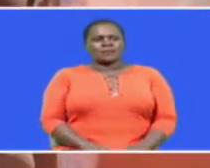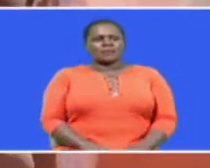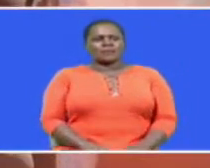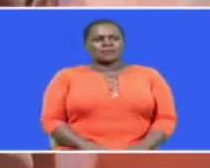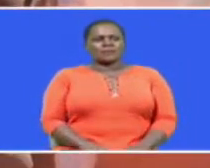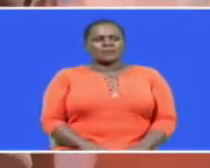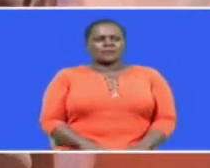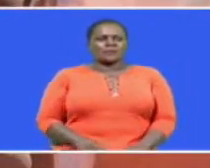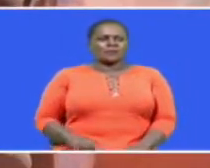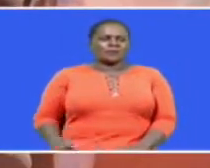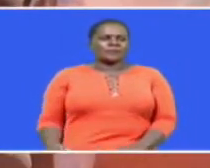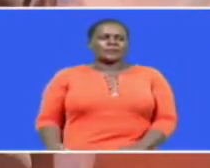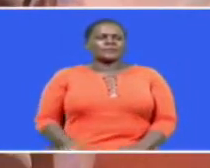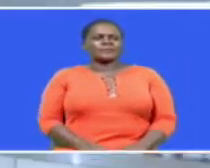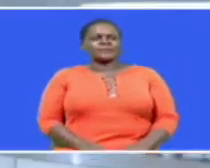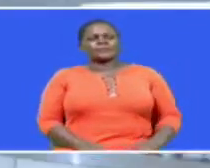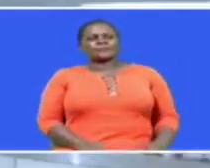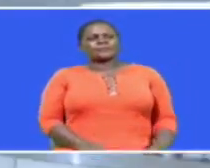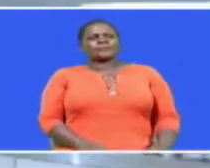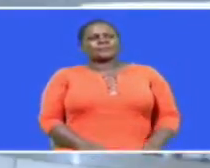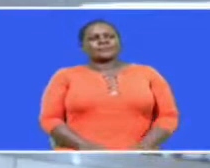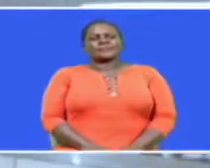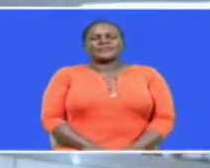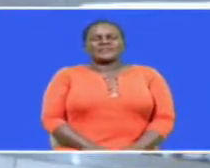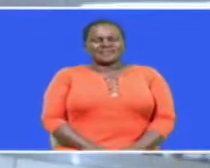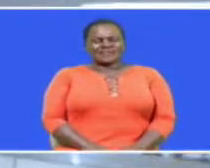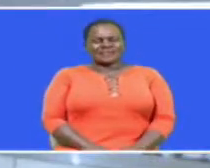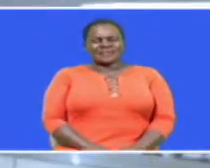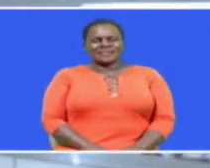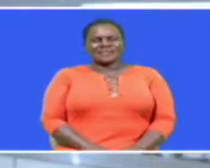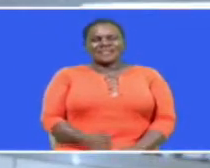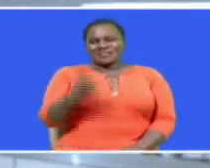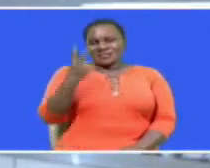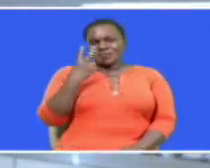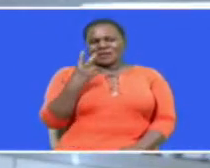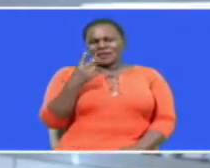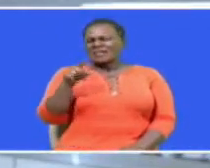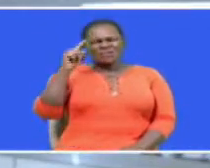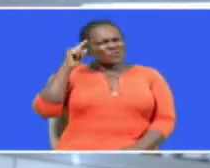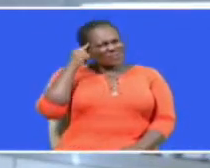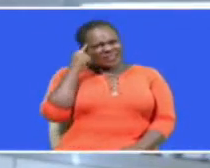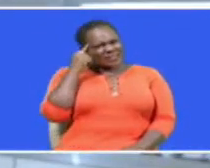katika kaunti ya Wajir. Na mtazamaji, hebu tafakari, itakuwa